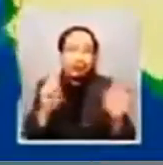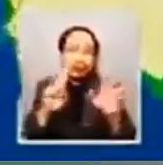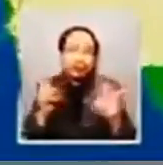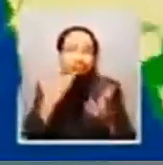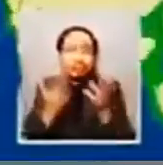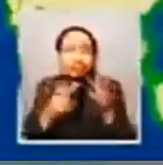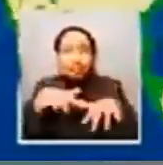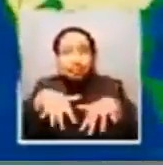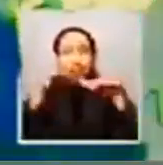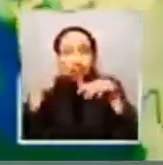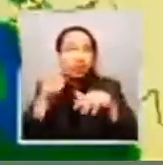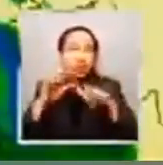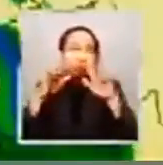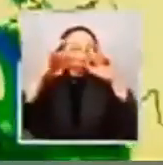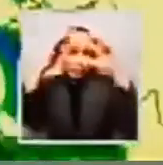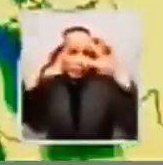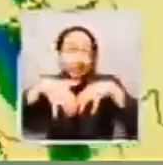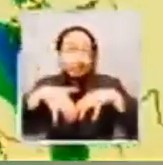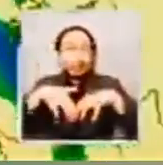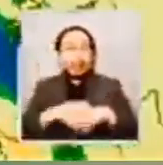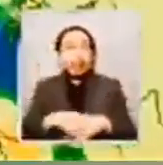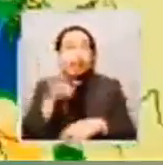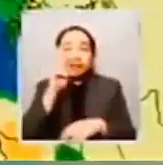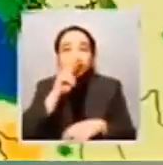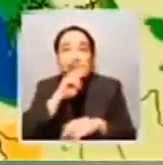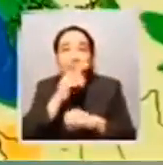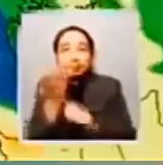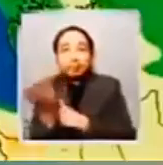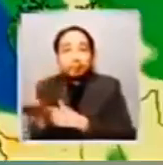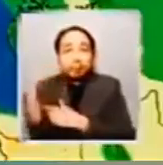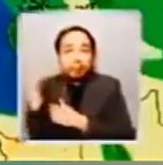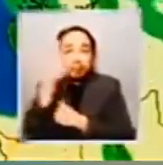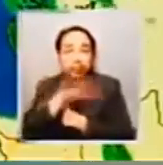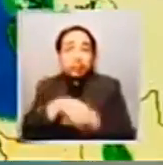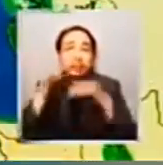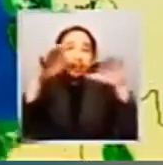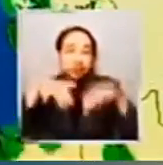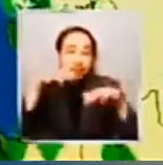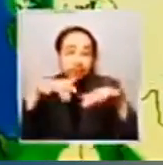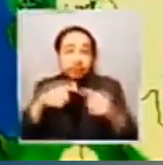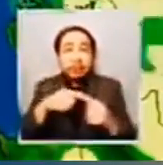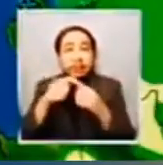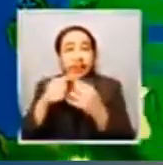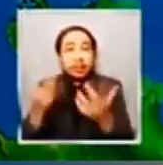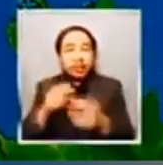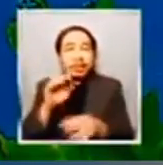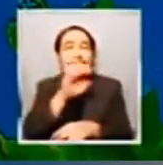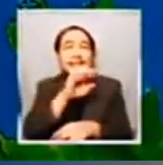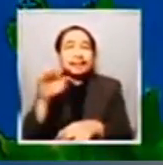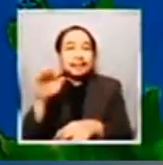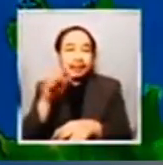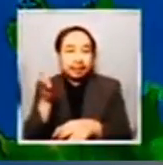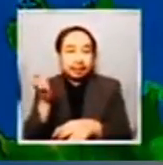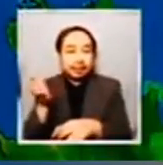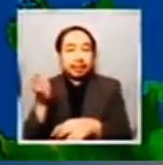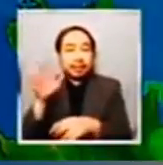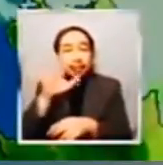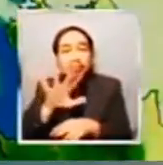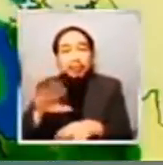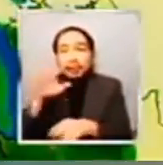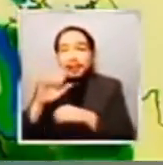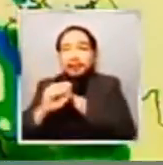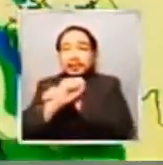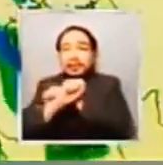landslide. Sa Visayas naman, buong araw din na magiging maulan, lalong-lalo na dyan sa may eastern section, yung Samar Leyte